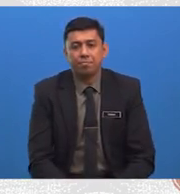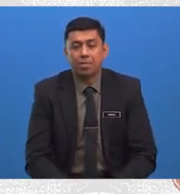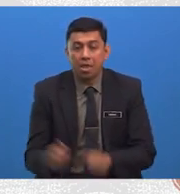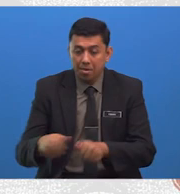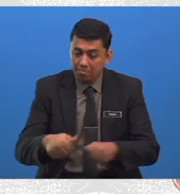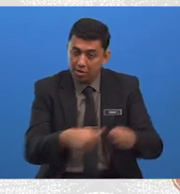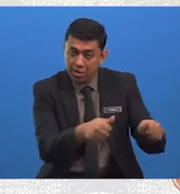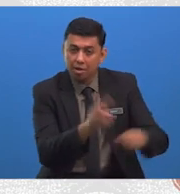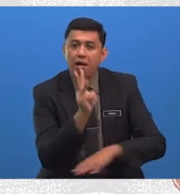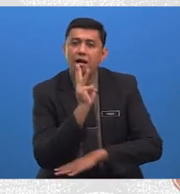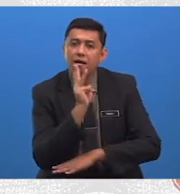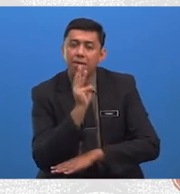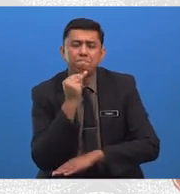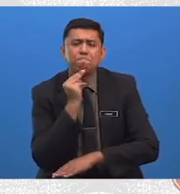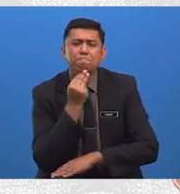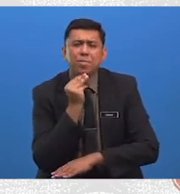mengalirkan air masin